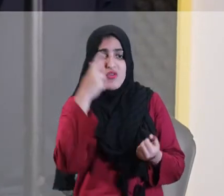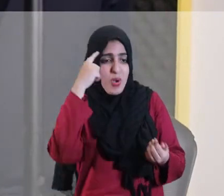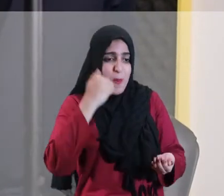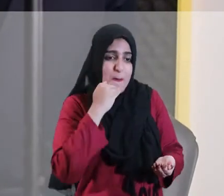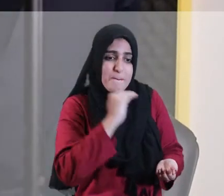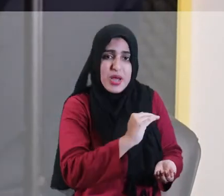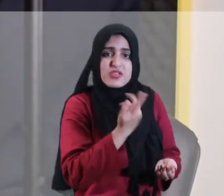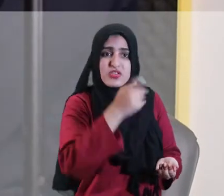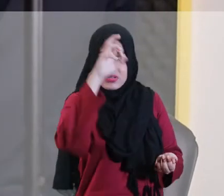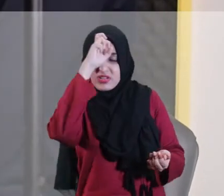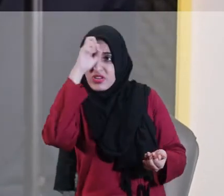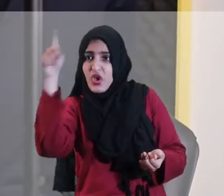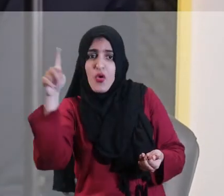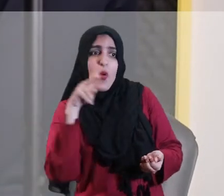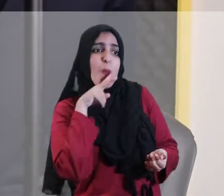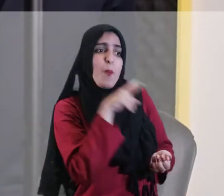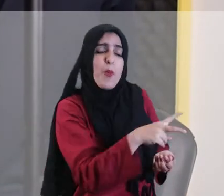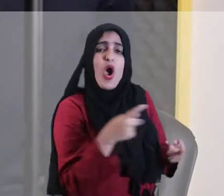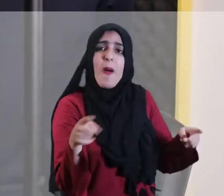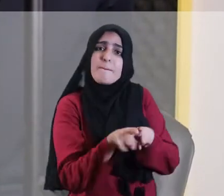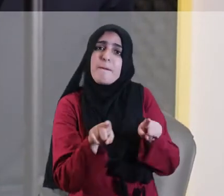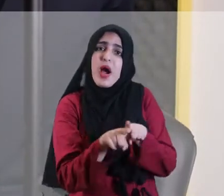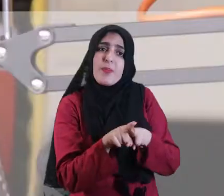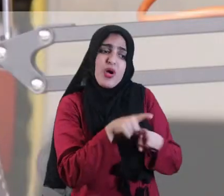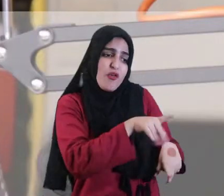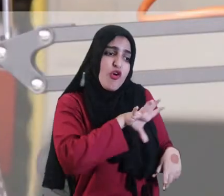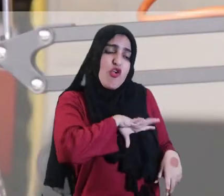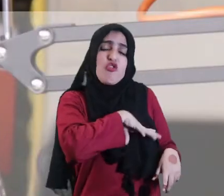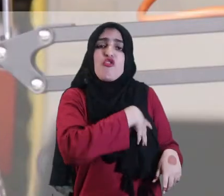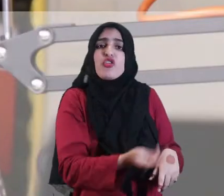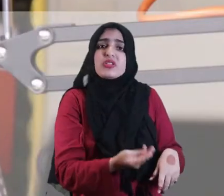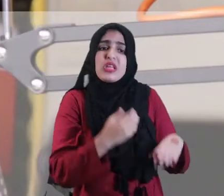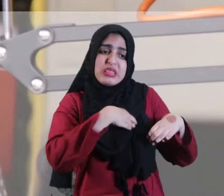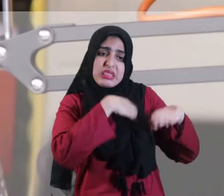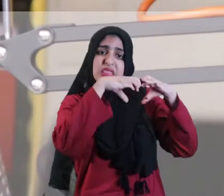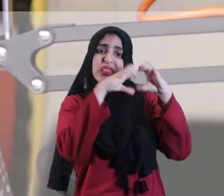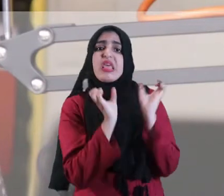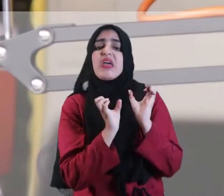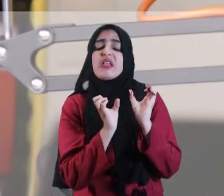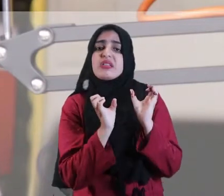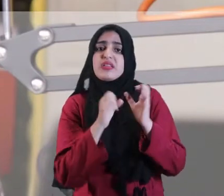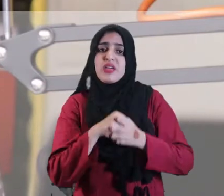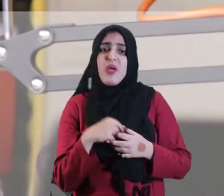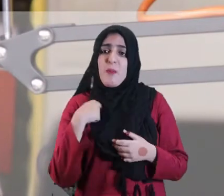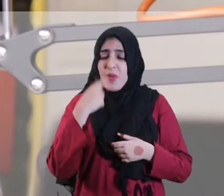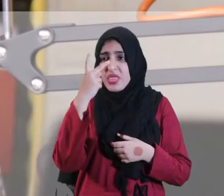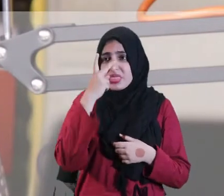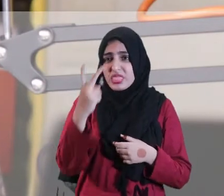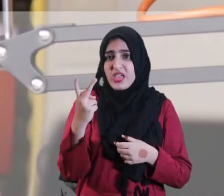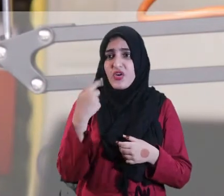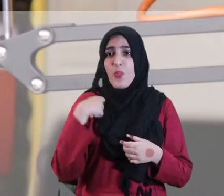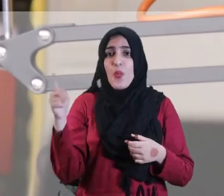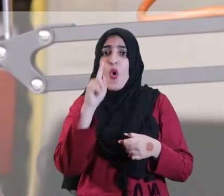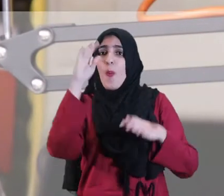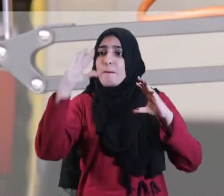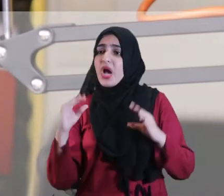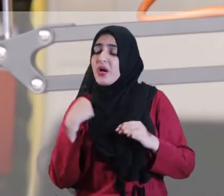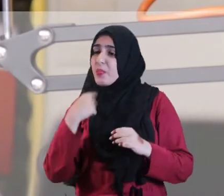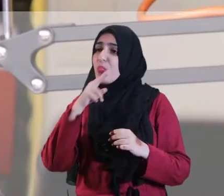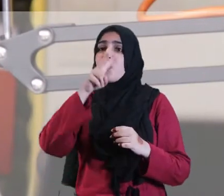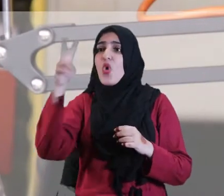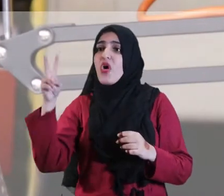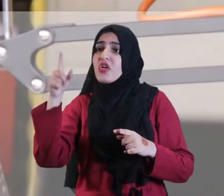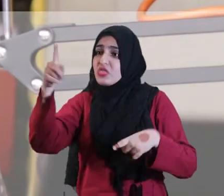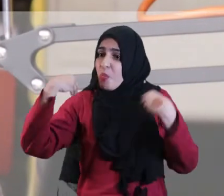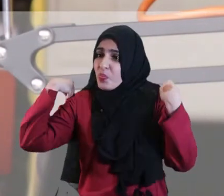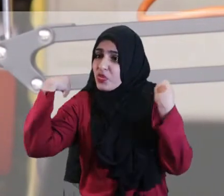मुझे क्या किया कि आप सब गिफ्ट है प्लीज अपना